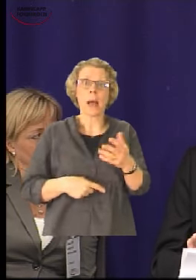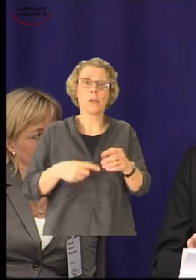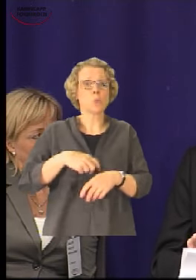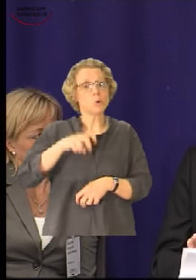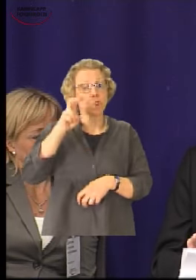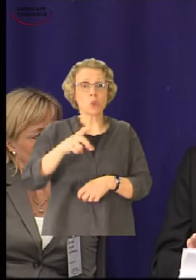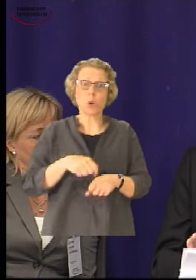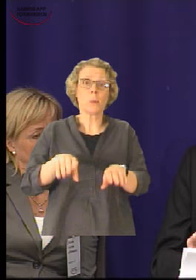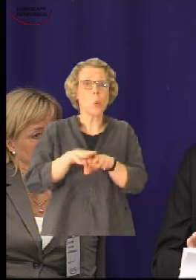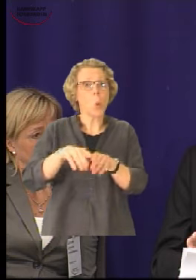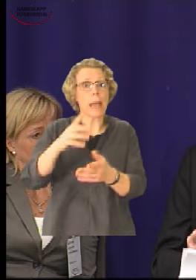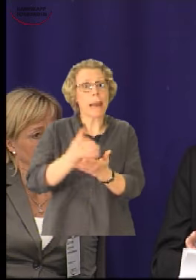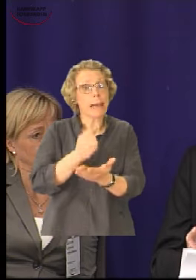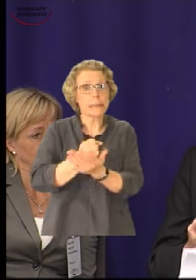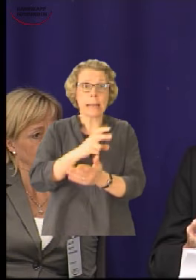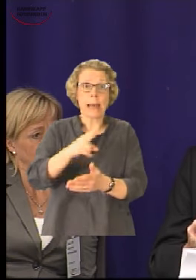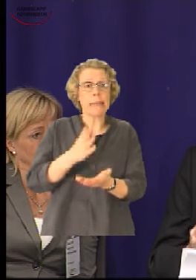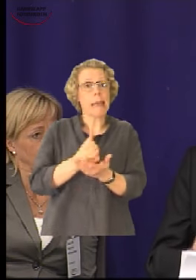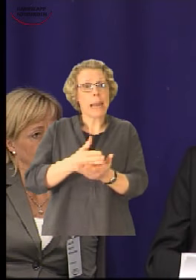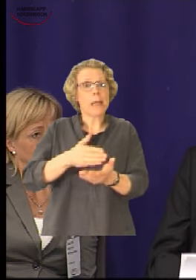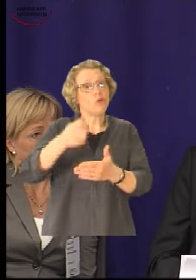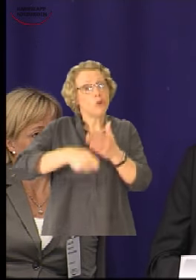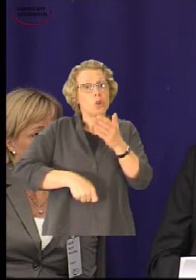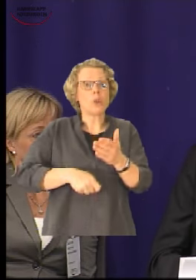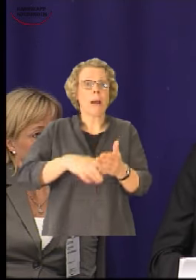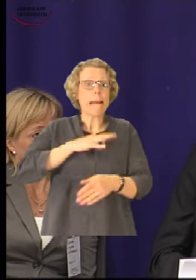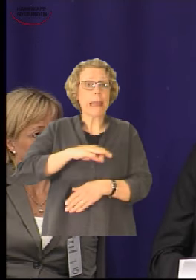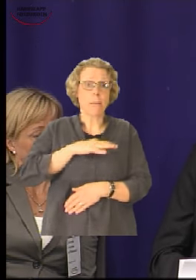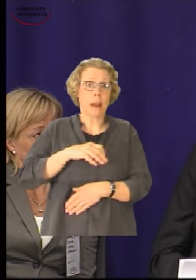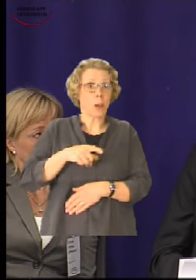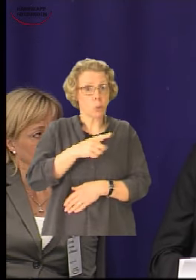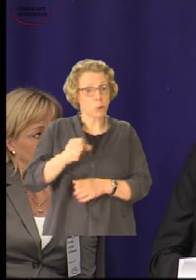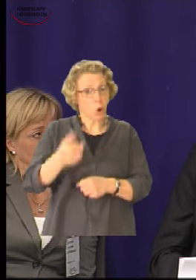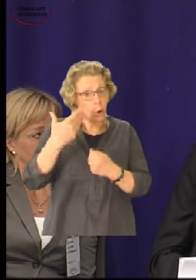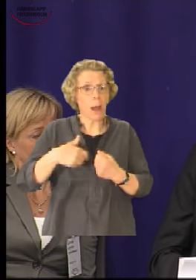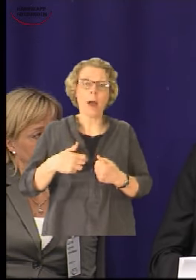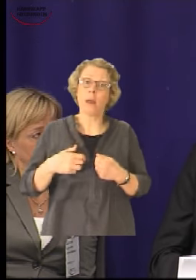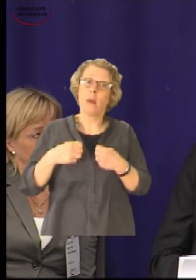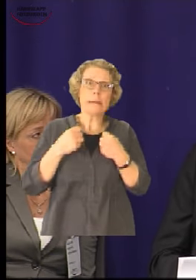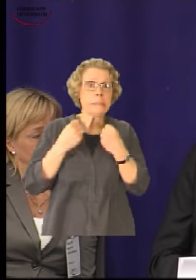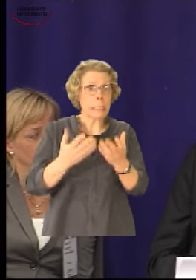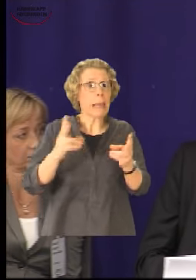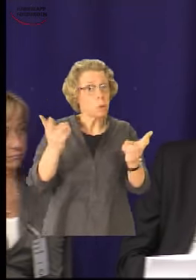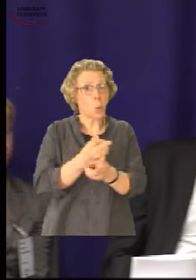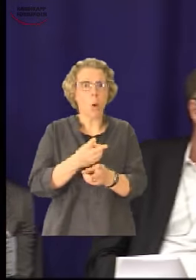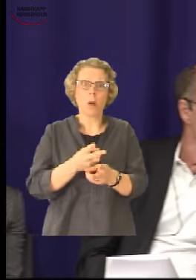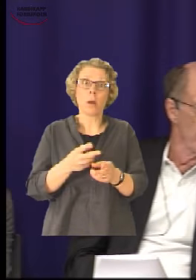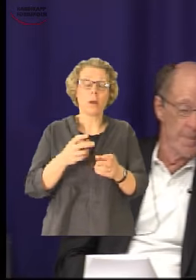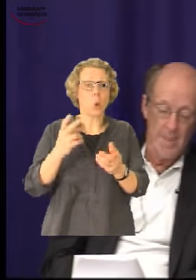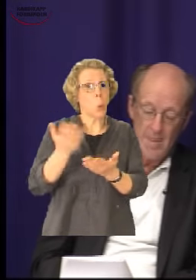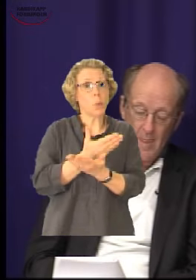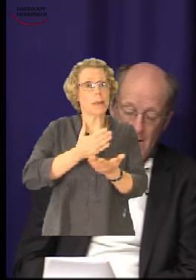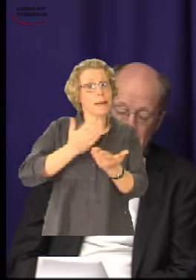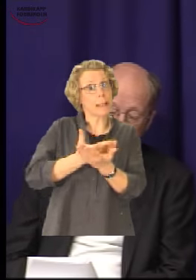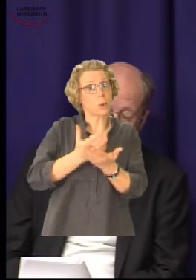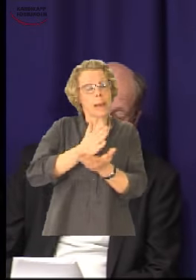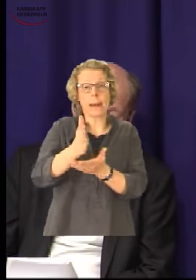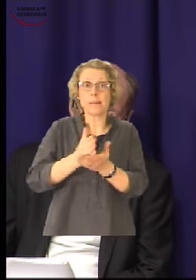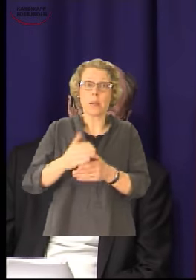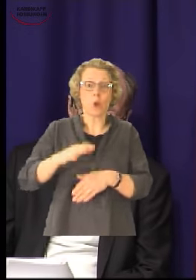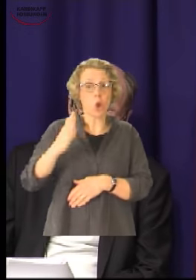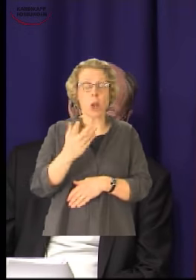dyra läkemedel. De ska väl kunna tillgodose det här utan nationella riktlinjer? Varför gör de uppenbarligen inte? Och ska vi ha nationella riktlinjer ska man